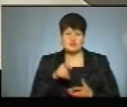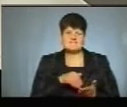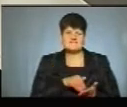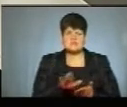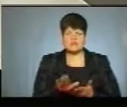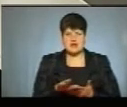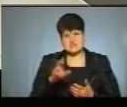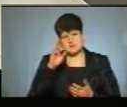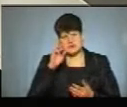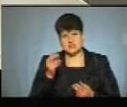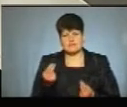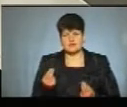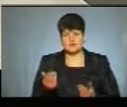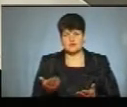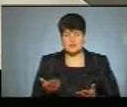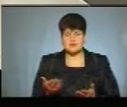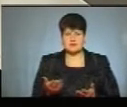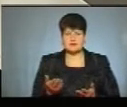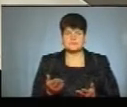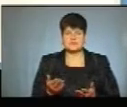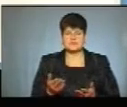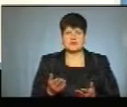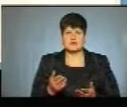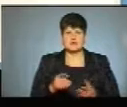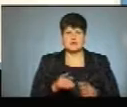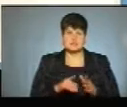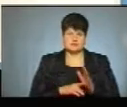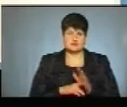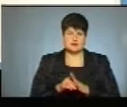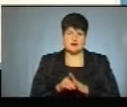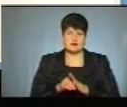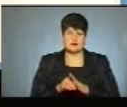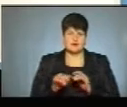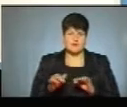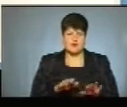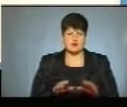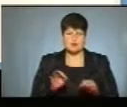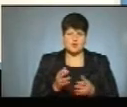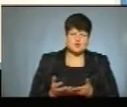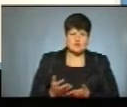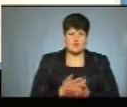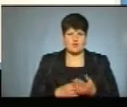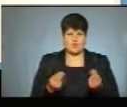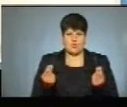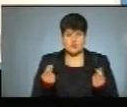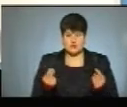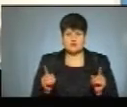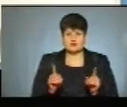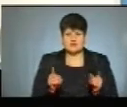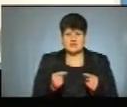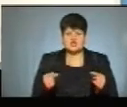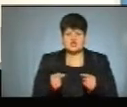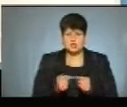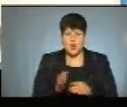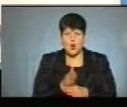від державного фінансування і запустить фандрайзингову кампанію по збору коштів, щоб чітко